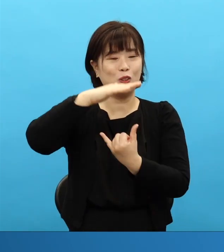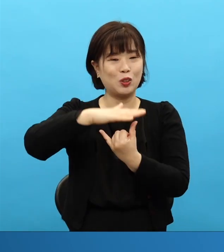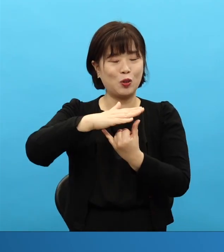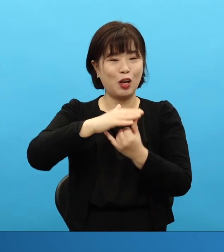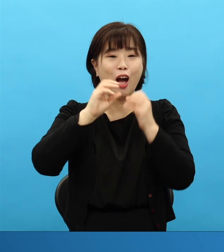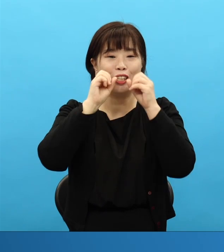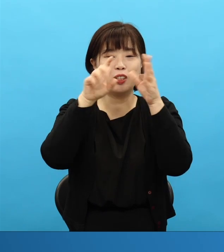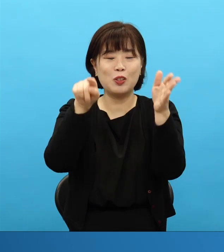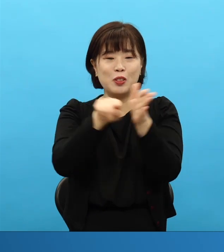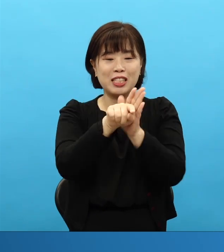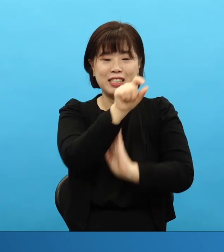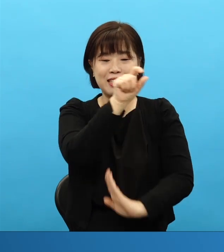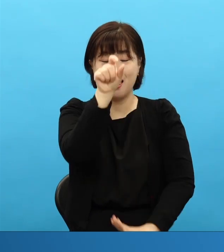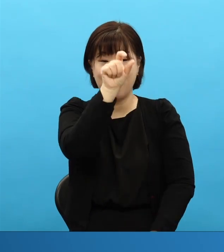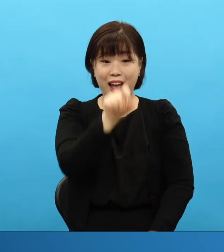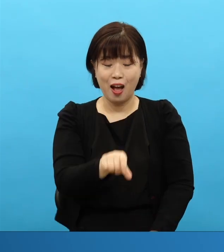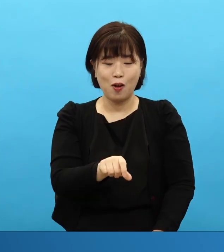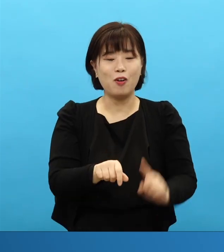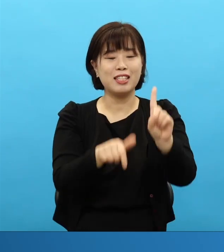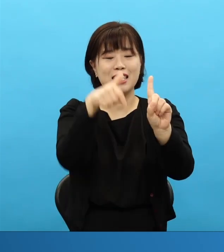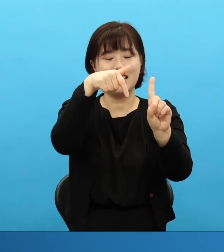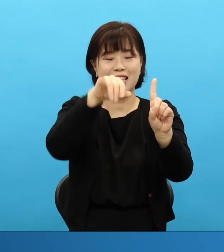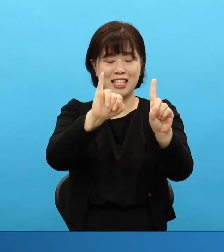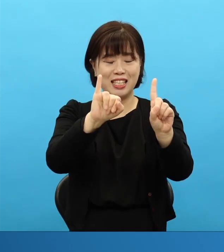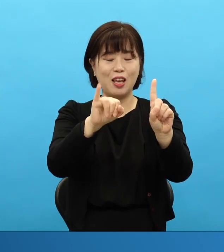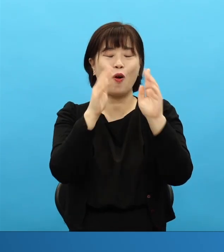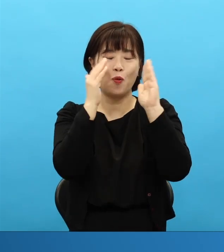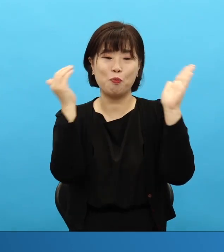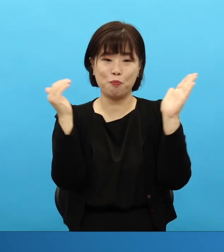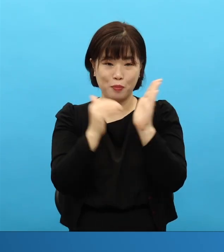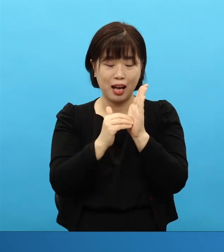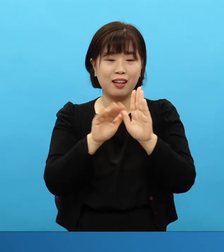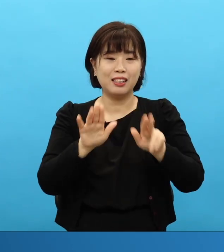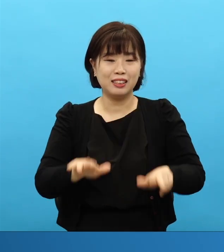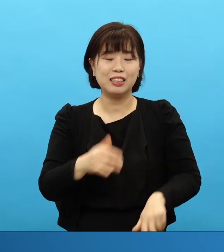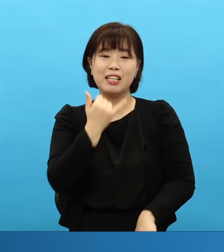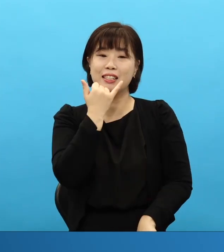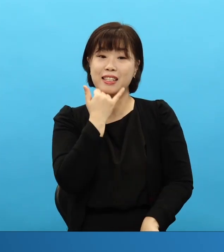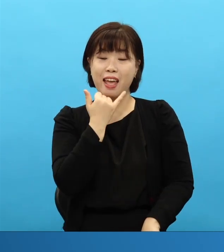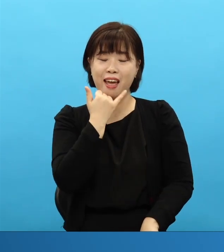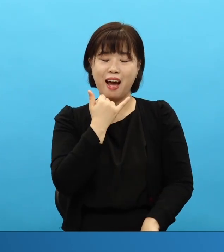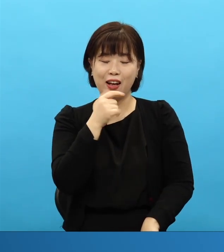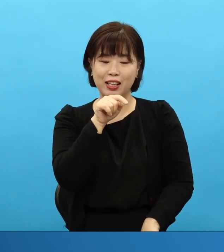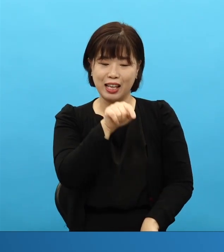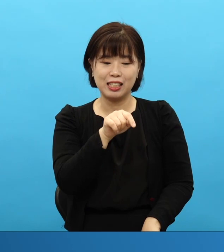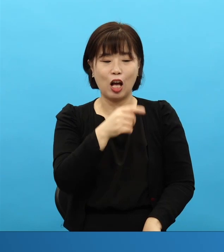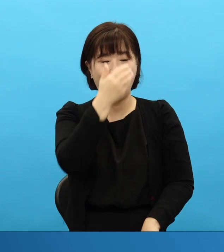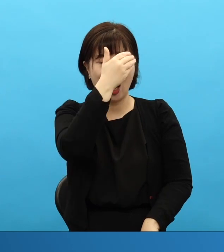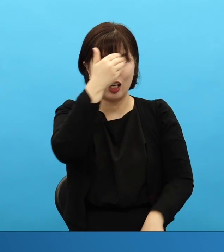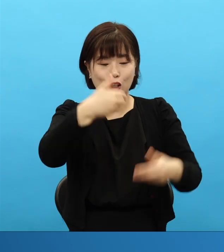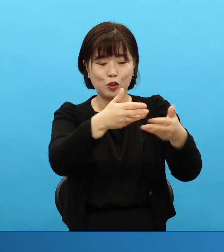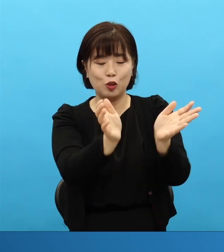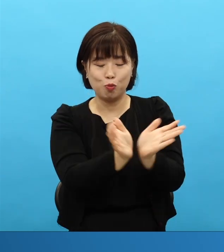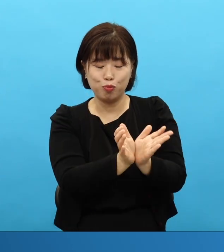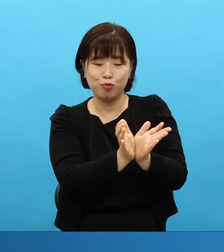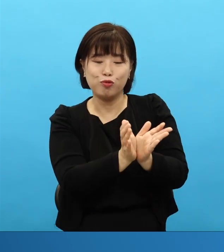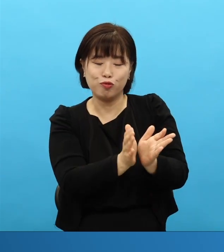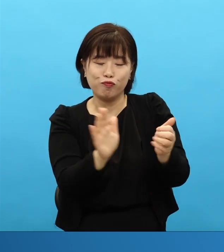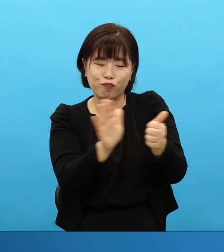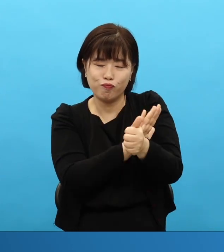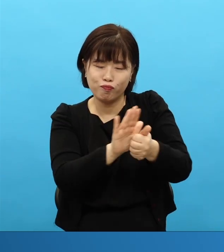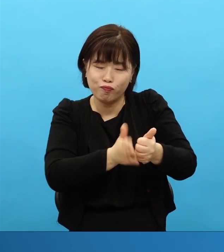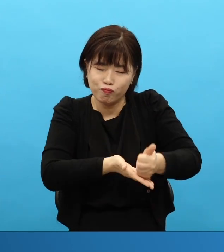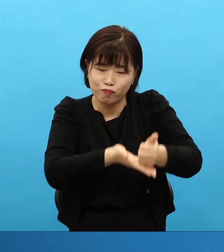1기 출신이며, 네. 독일 임마누엘 교회에서 대학 청년부를 섬기고 있고, 독일 뮌스터 오페라 극장에서 오페라